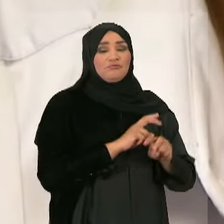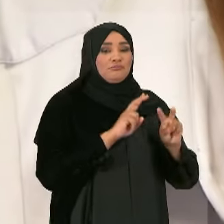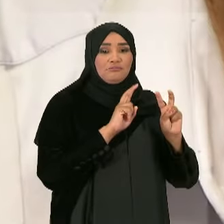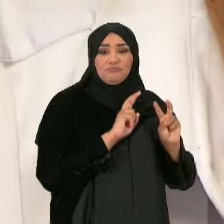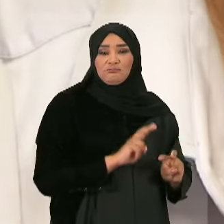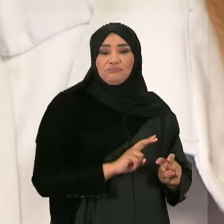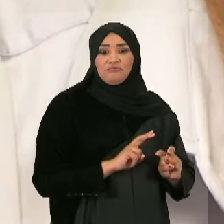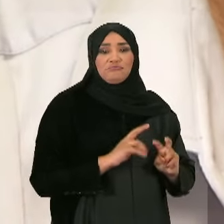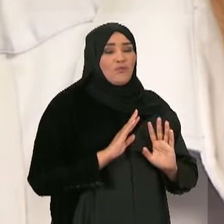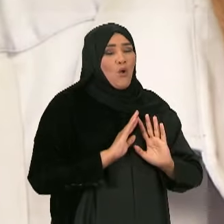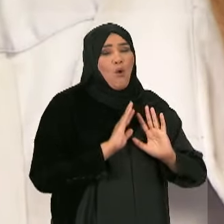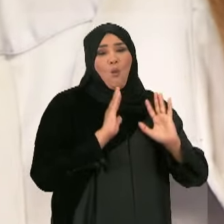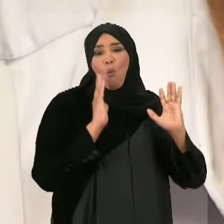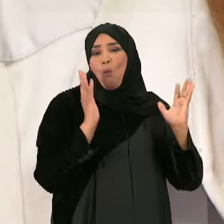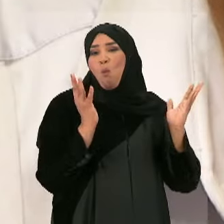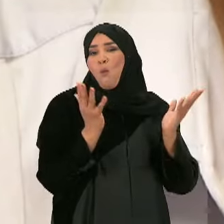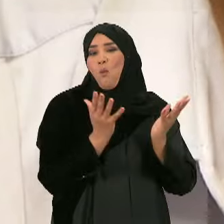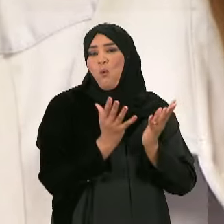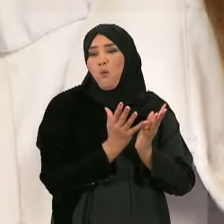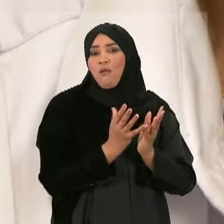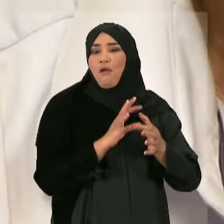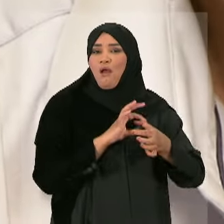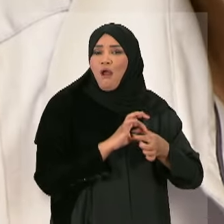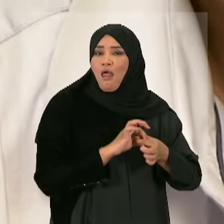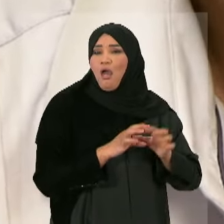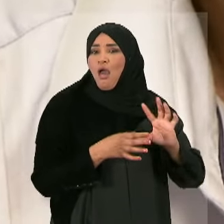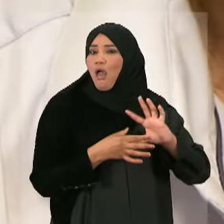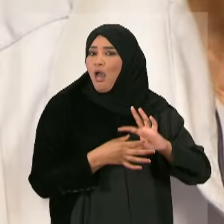على مستوى علاقات، على مستوى